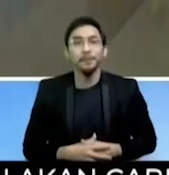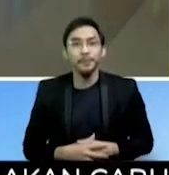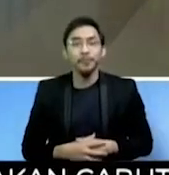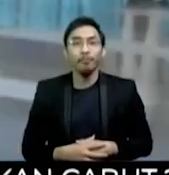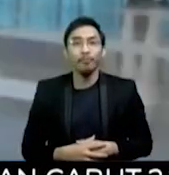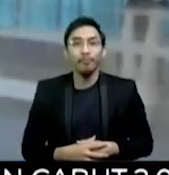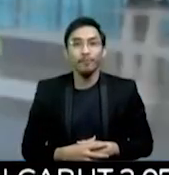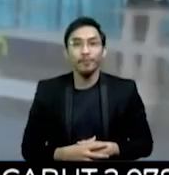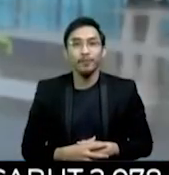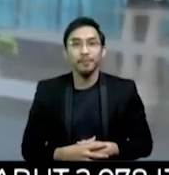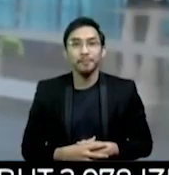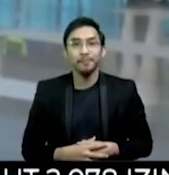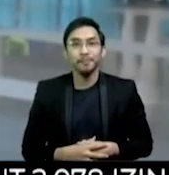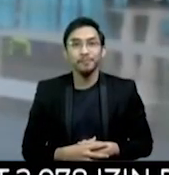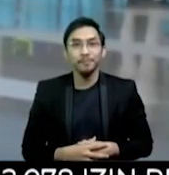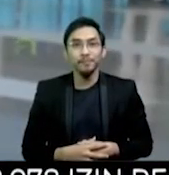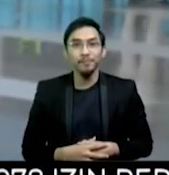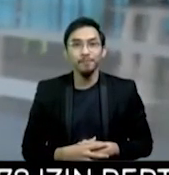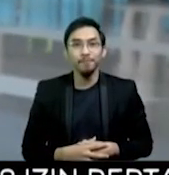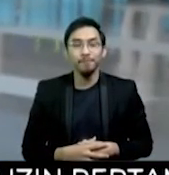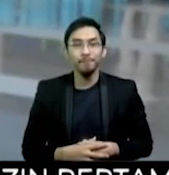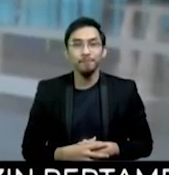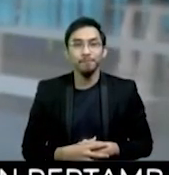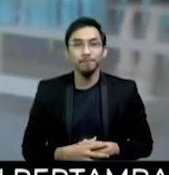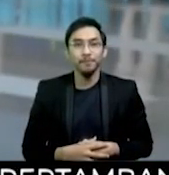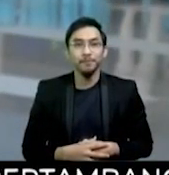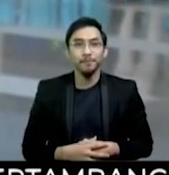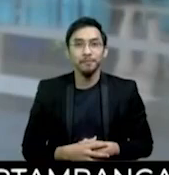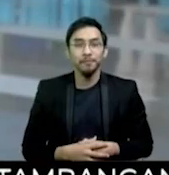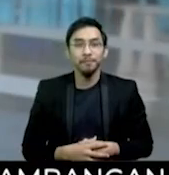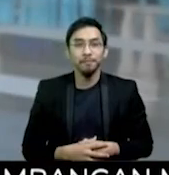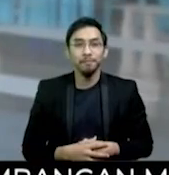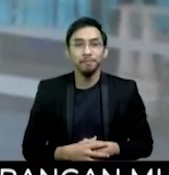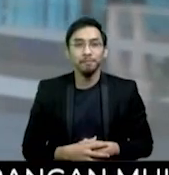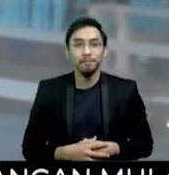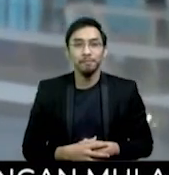umroh di Tanah Suci. Dari Tangerang, Banten, Vito Erlangga, Gilang Ramadhan, Yudi Rizaldi, iNews melaporkan.